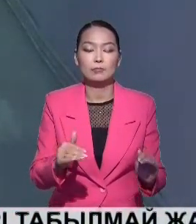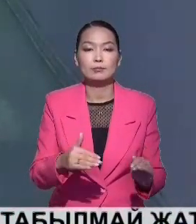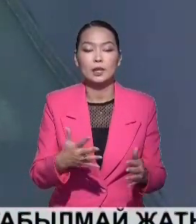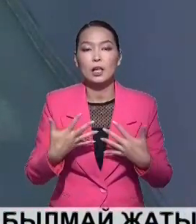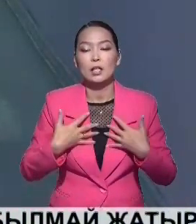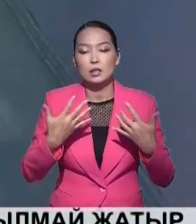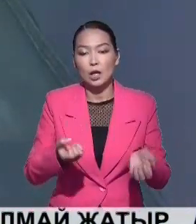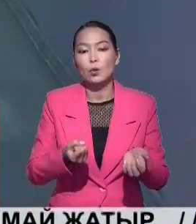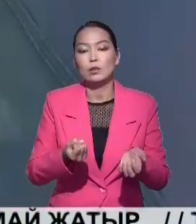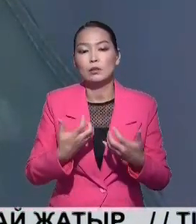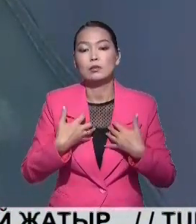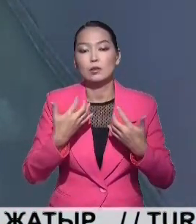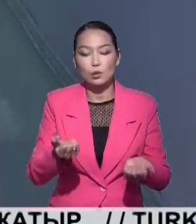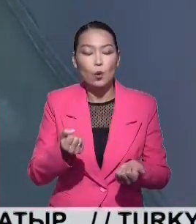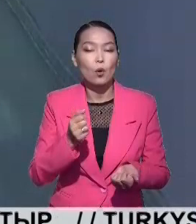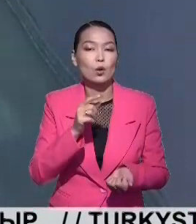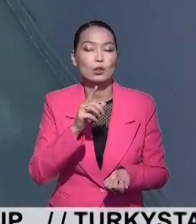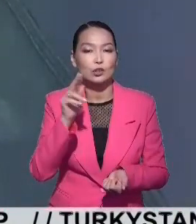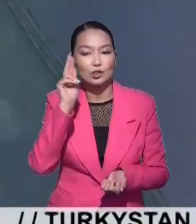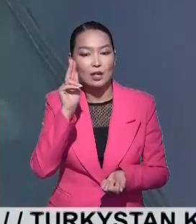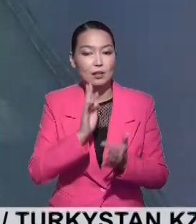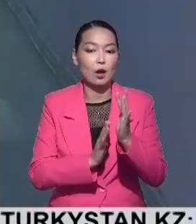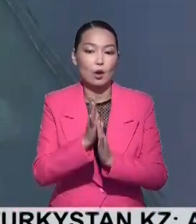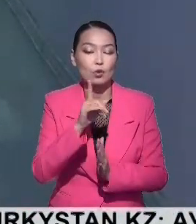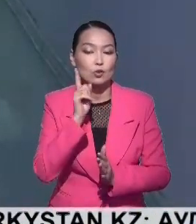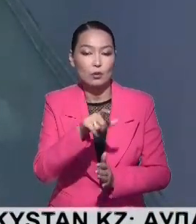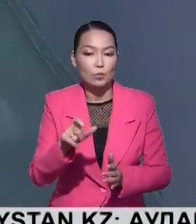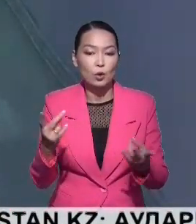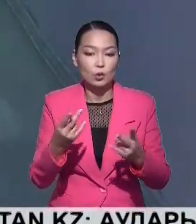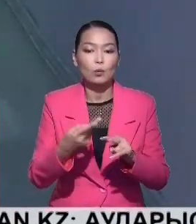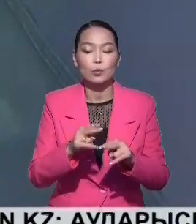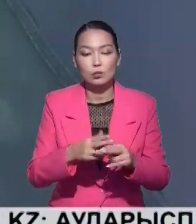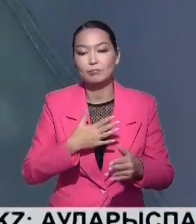салауатты жастар өсу үшін біз өзіміздің үлесімізді қосуымыз керек.